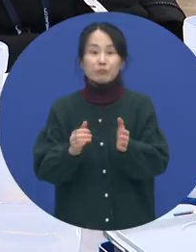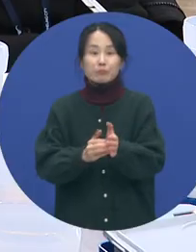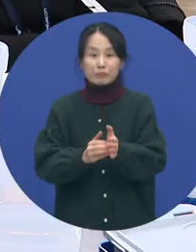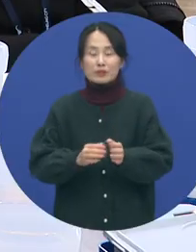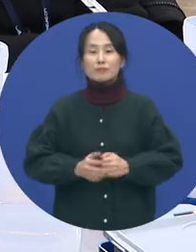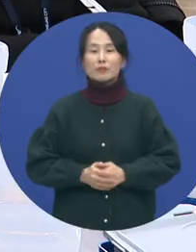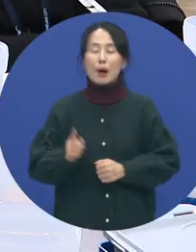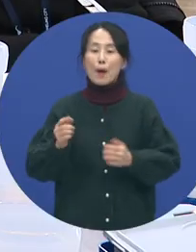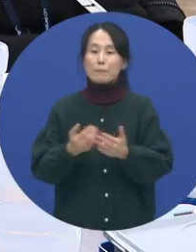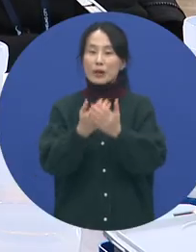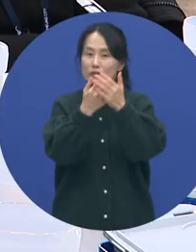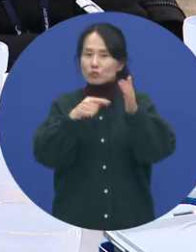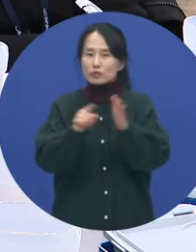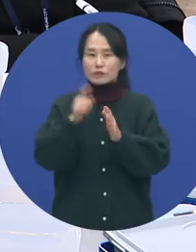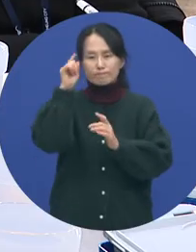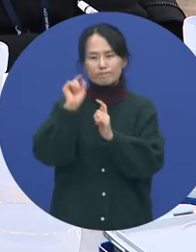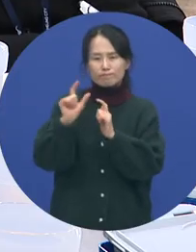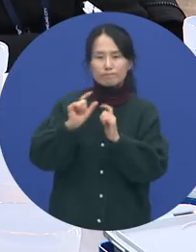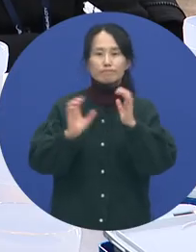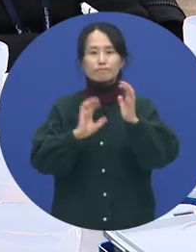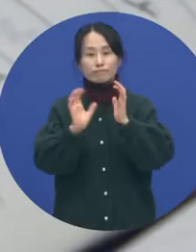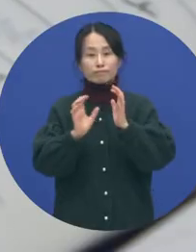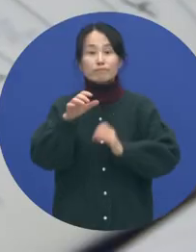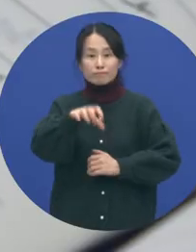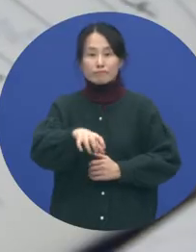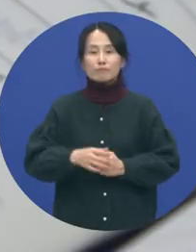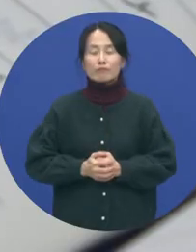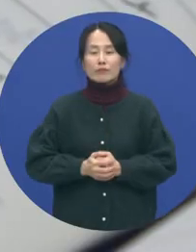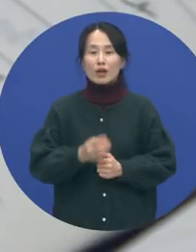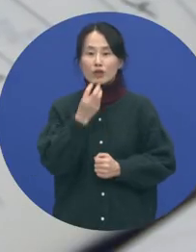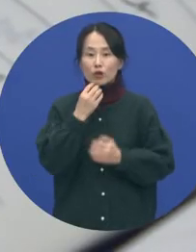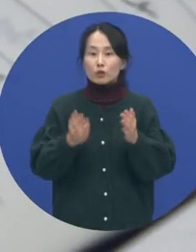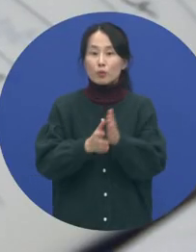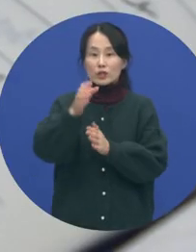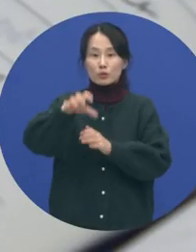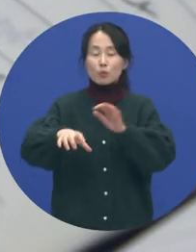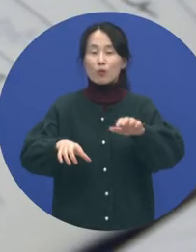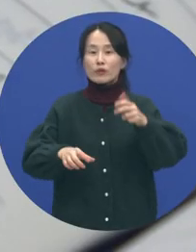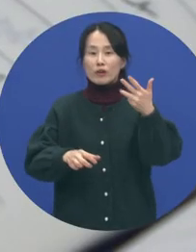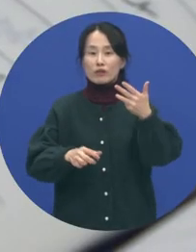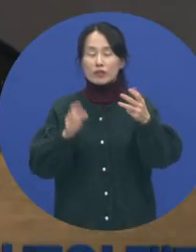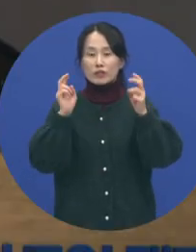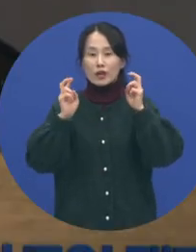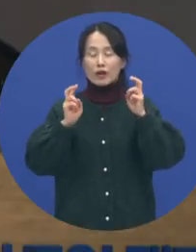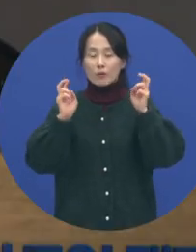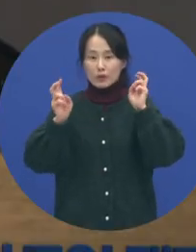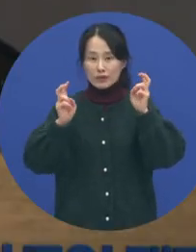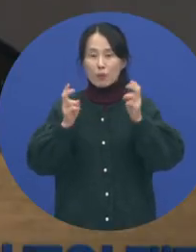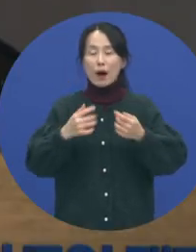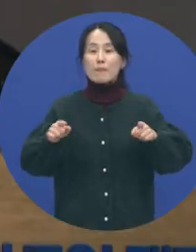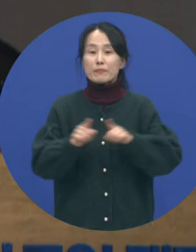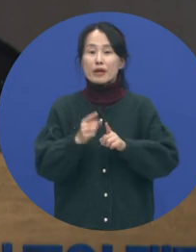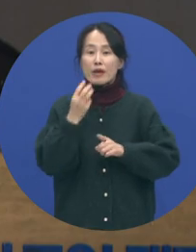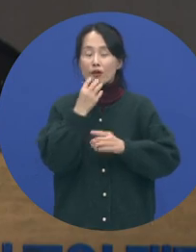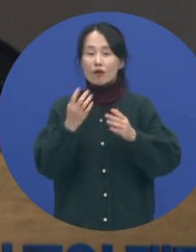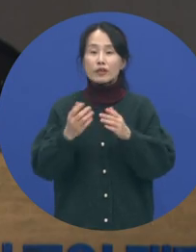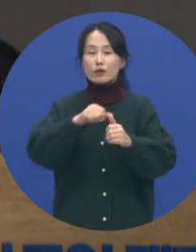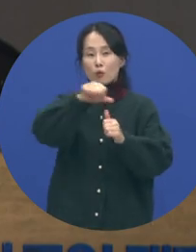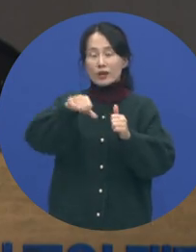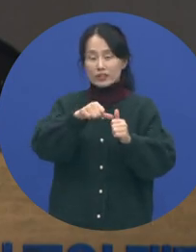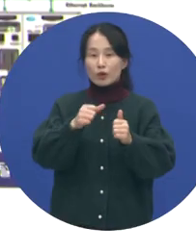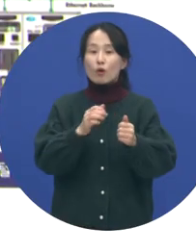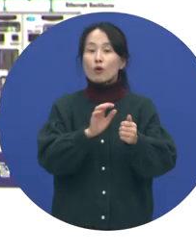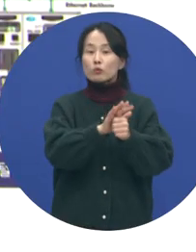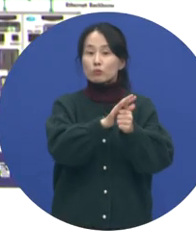아리백 활성화를 위해 고심하는 자리. 경기도와 각 시군, 8개 투자사와 경기환경에너지진흥원, 산단관리기관